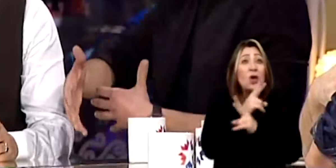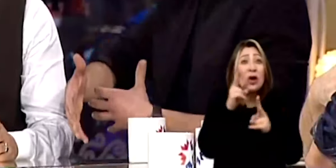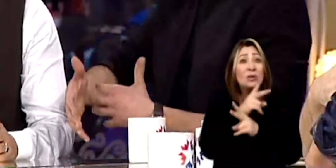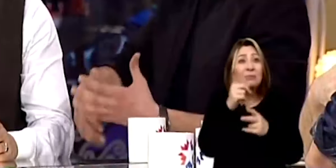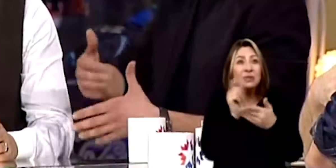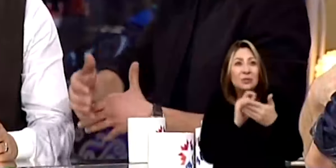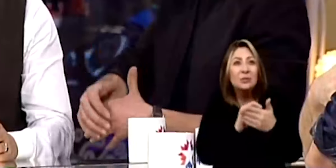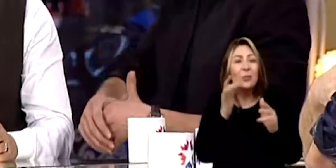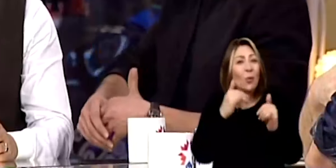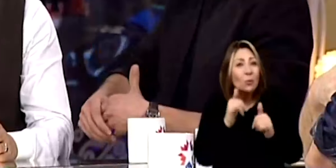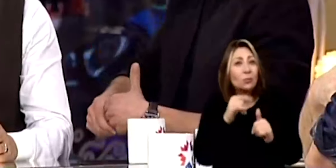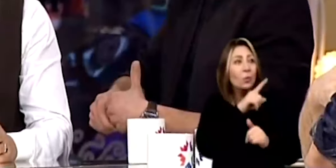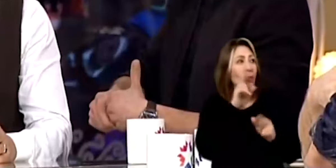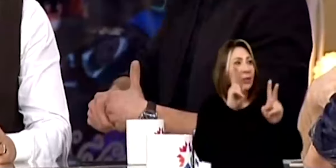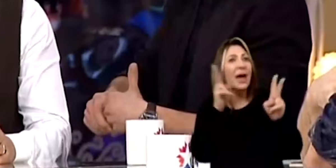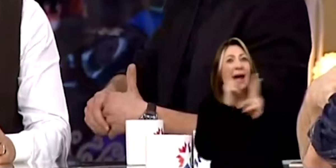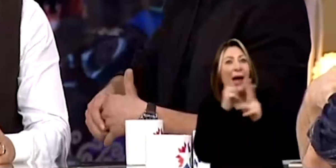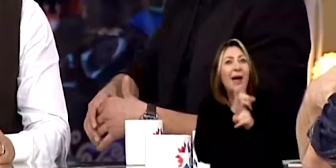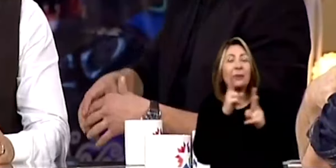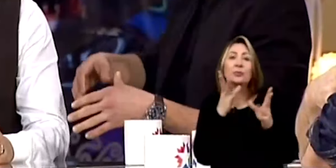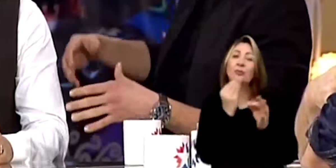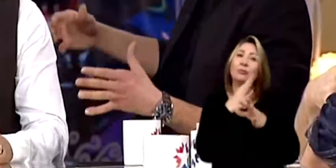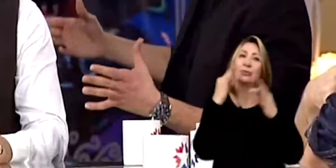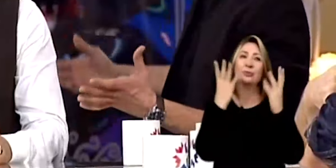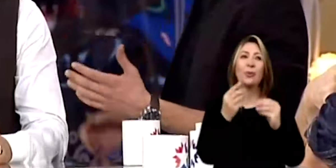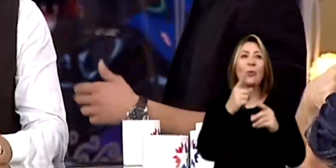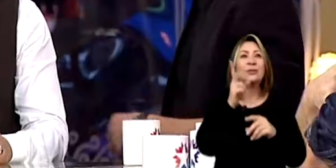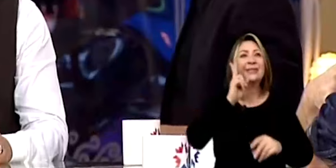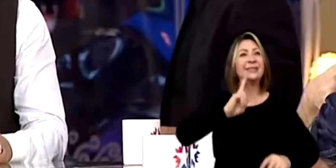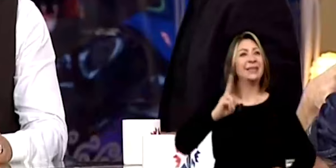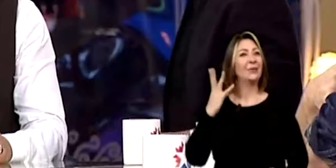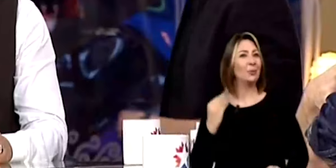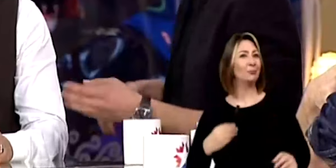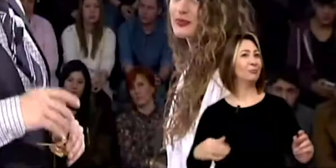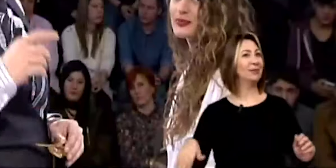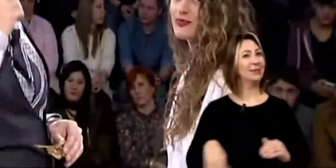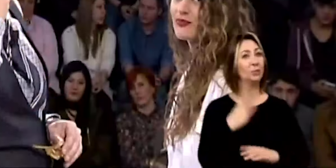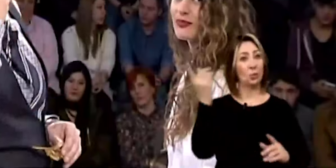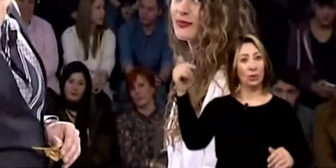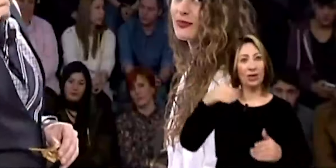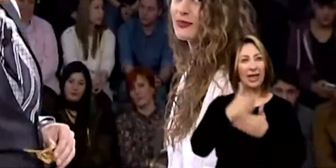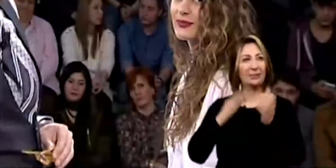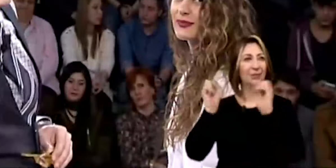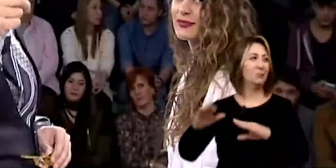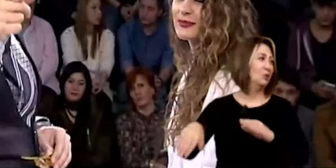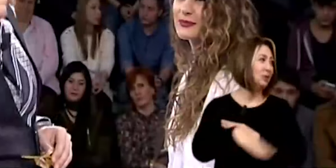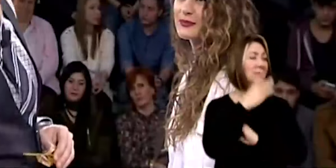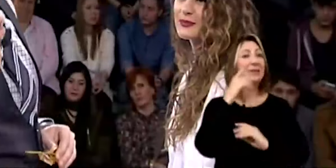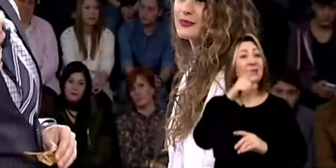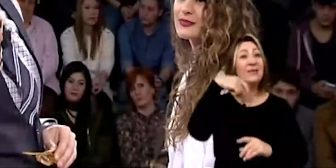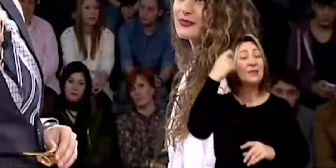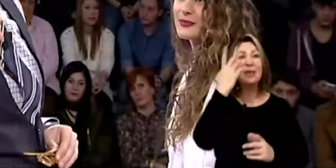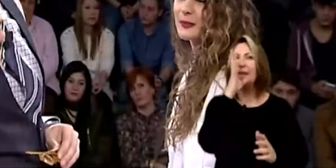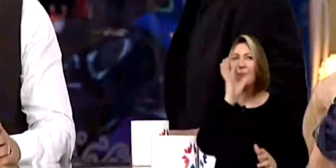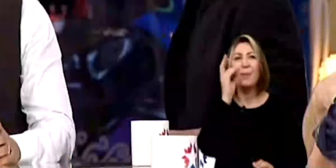sen bir şey yazıyorsun. Sonra oynuyorsun of, işte. Ne güzel. Ya o ara bir zengin oldum, çıktım yani. Sonra buraya geleceğim de yarısına çıktım tabii. O peki filminde